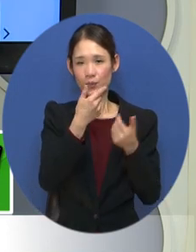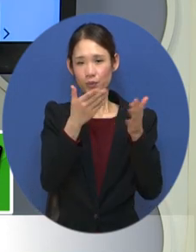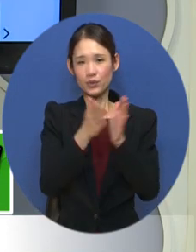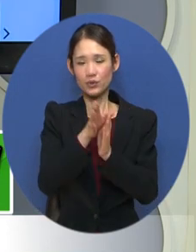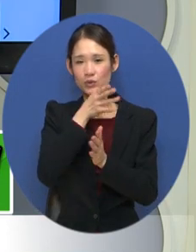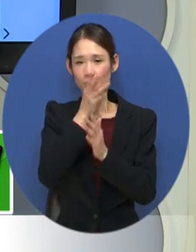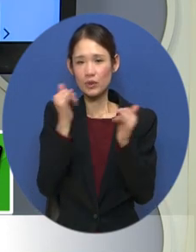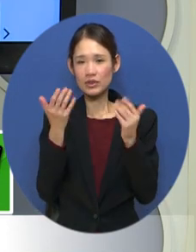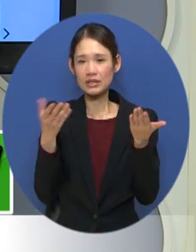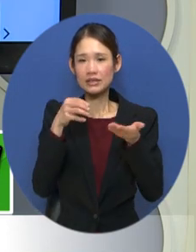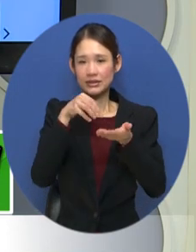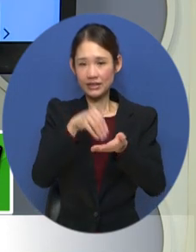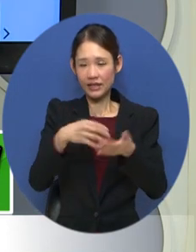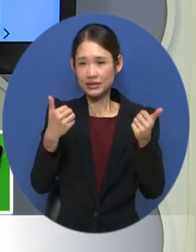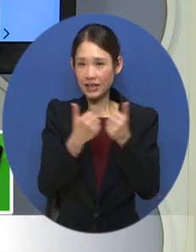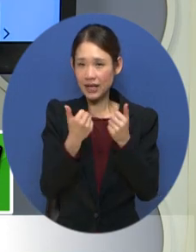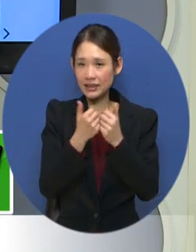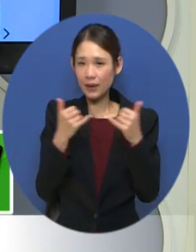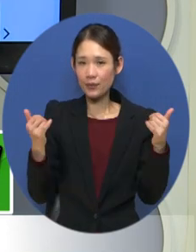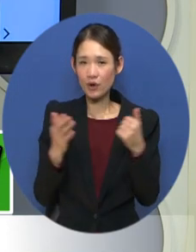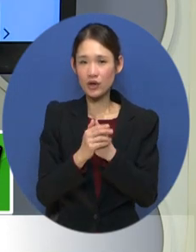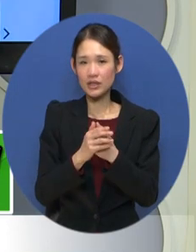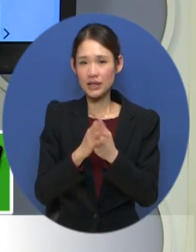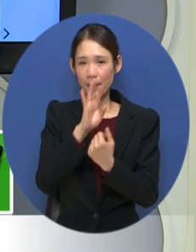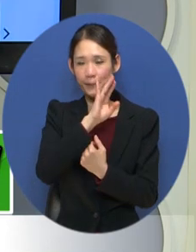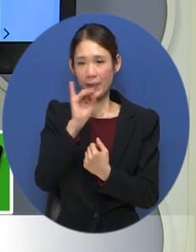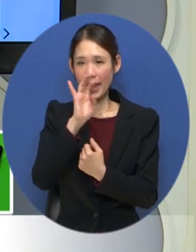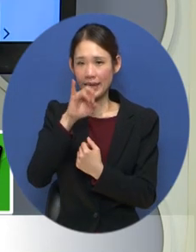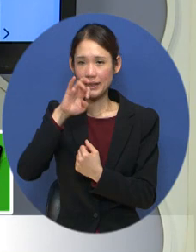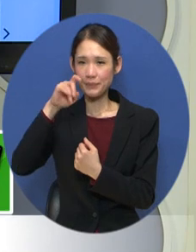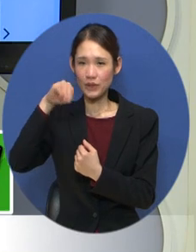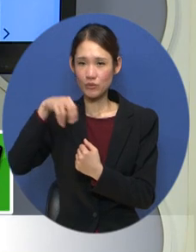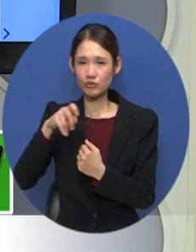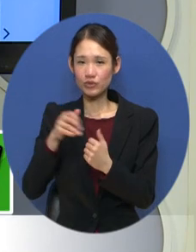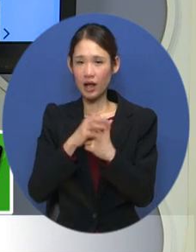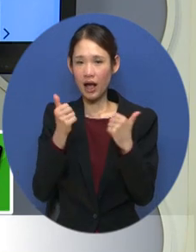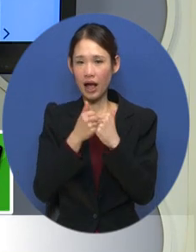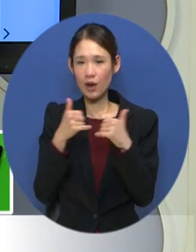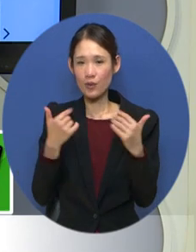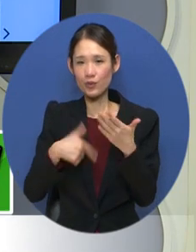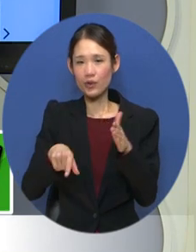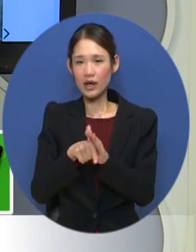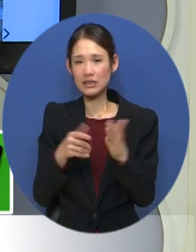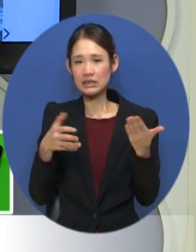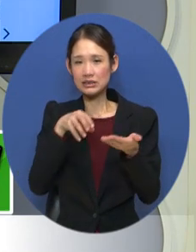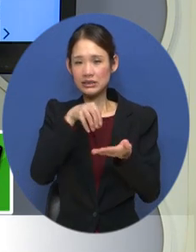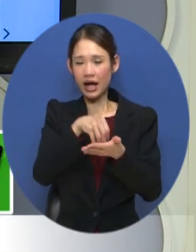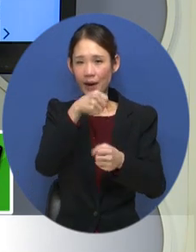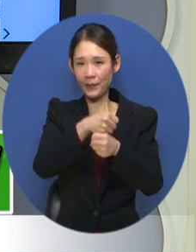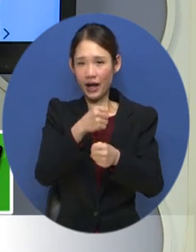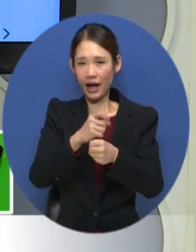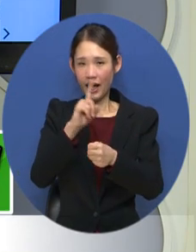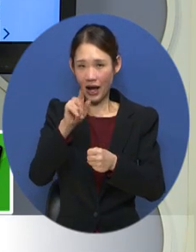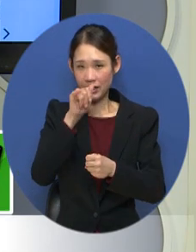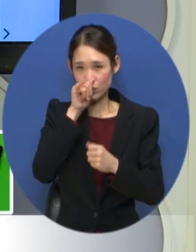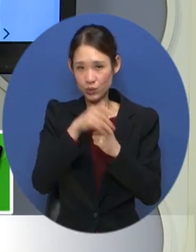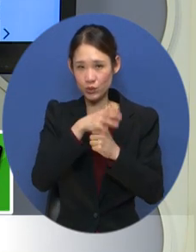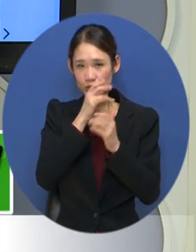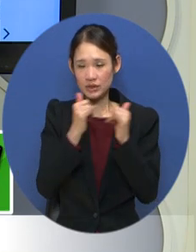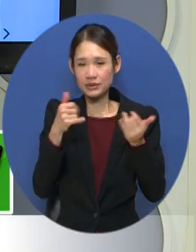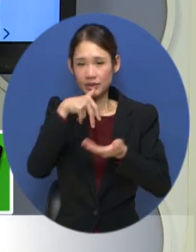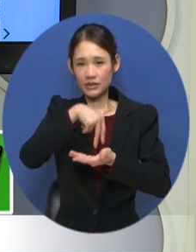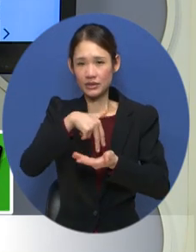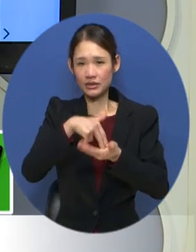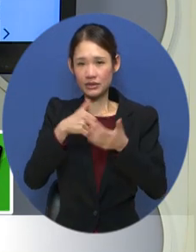노인일자리 상담원은 베이비부머 세대를 위한 사회공헌 일자리 창출에 하나로 추진되며 노인의 입장에서 상담을